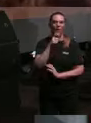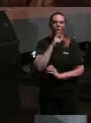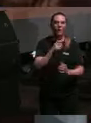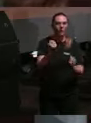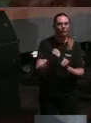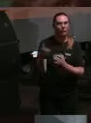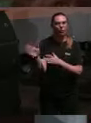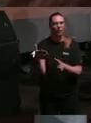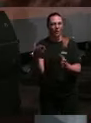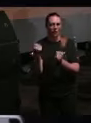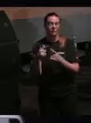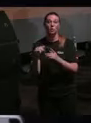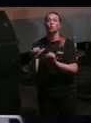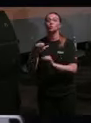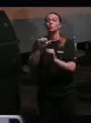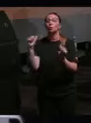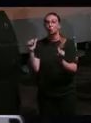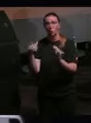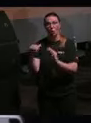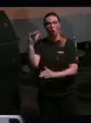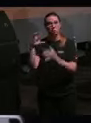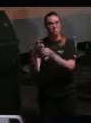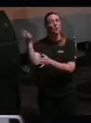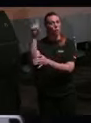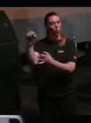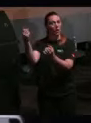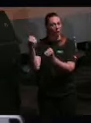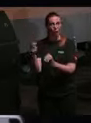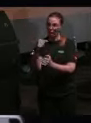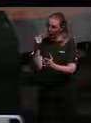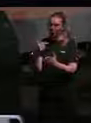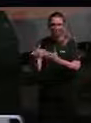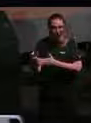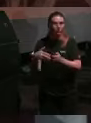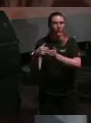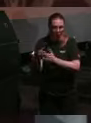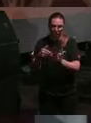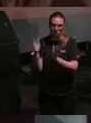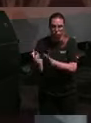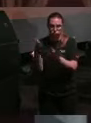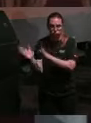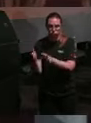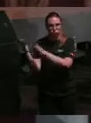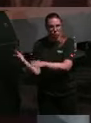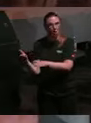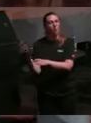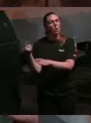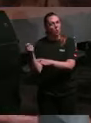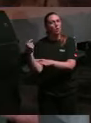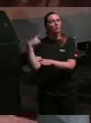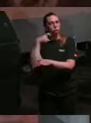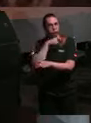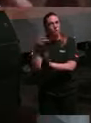stor økning på solkraft. Ja. Og de behandler vi så fort vi får de unna. De komplekse. Mange av de, altså,